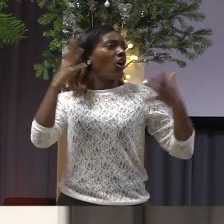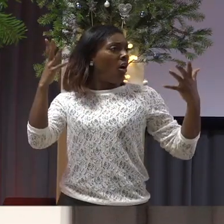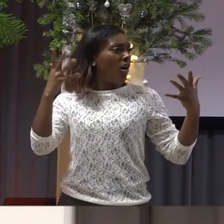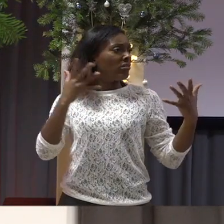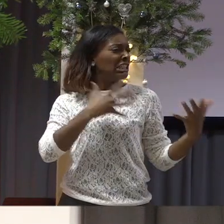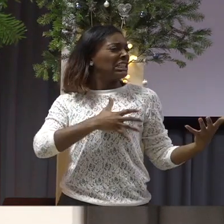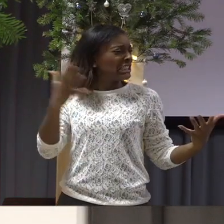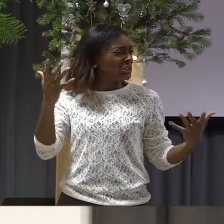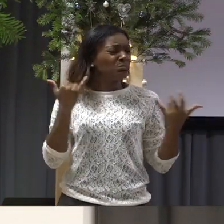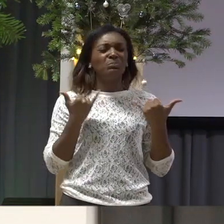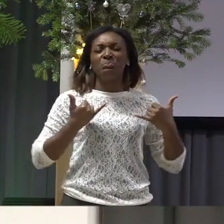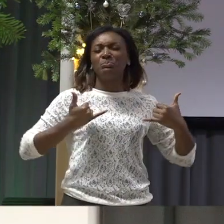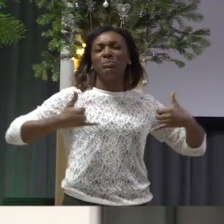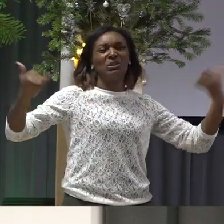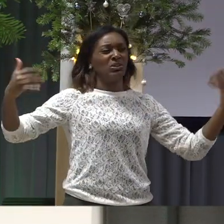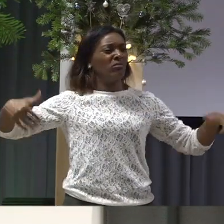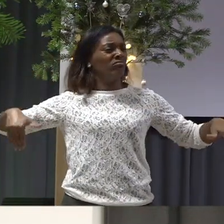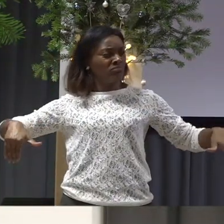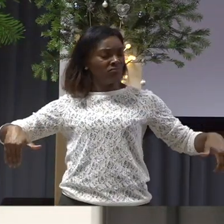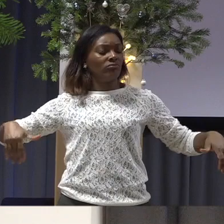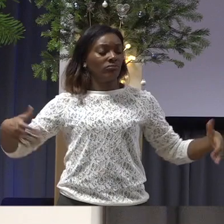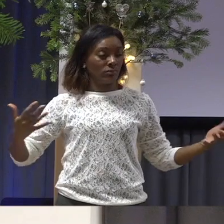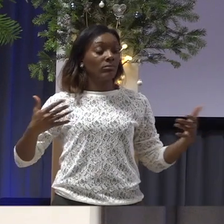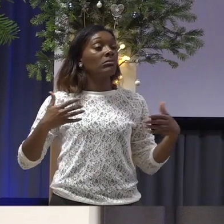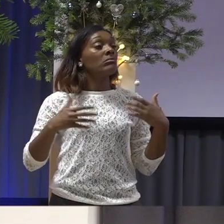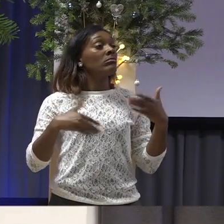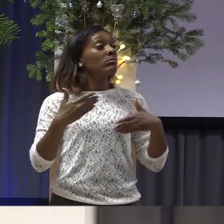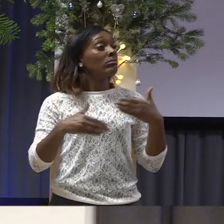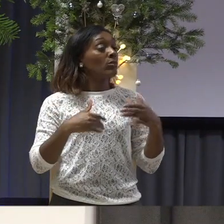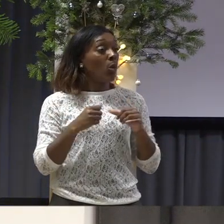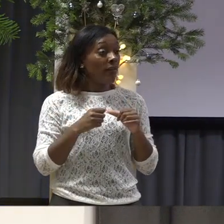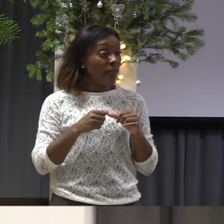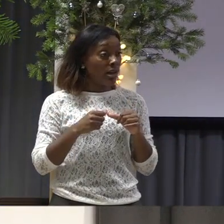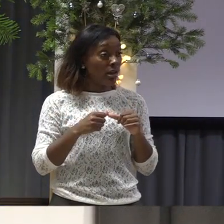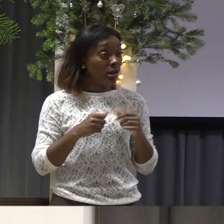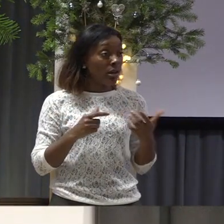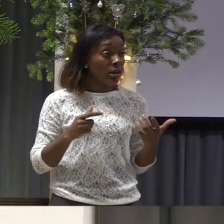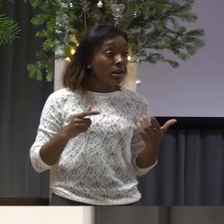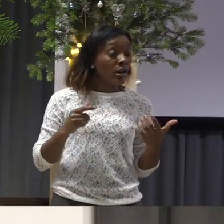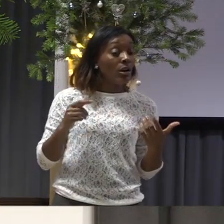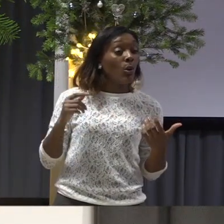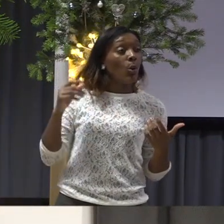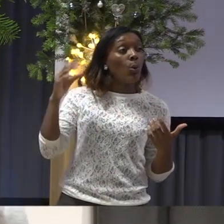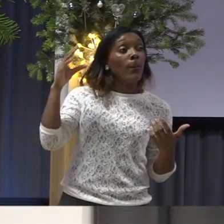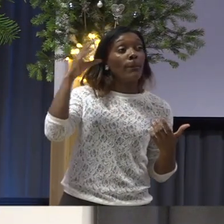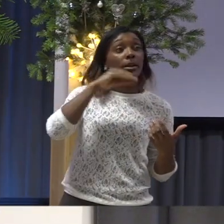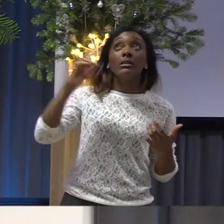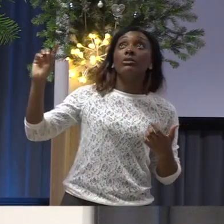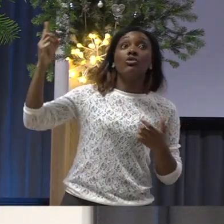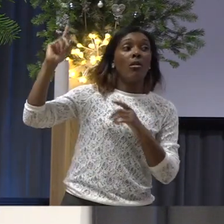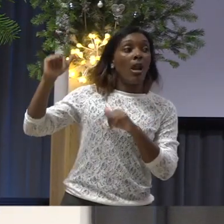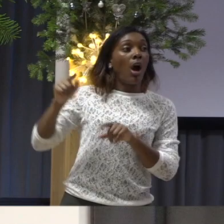roi tout-puissant, qui à un moment donné a ignoré de reconnaître l'autorité de